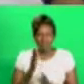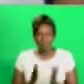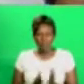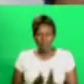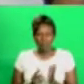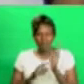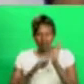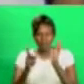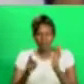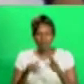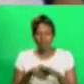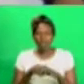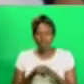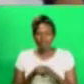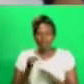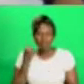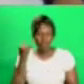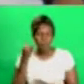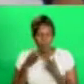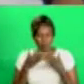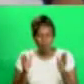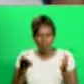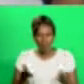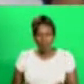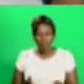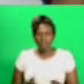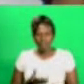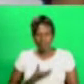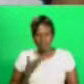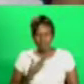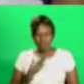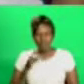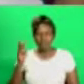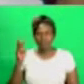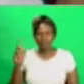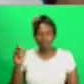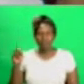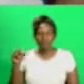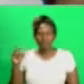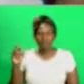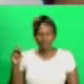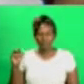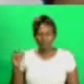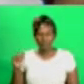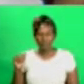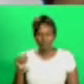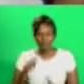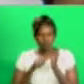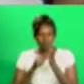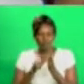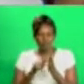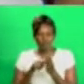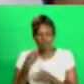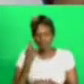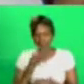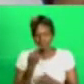Maonyesho ya kilimo mjini Nakuru yamefunguliwa rasmi hii leo na kamishna wa kaunti ya Nakuru Wanyama Musiambo. Mwaka huu maonyesho haya yameonekana kuwavutia wawekezaji